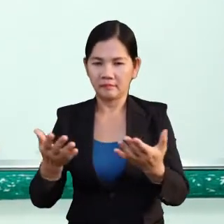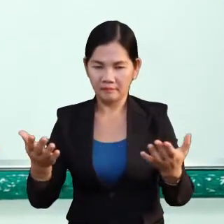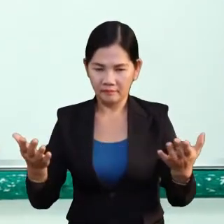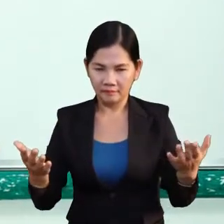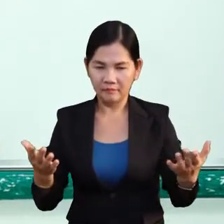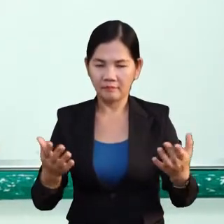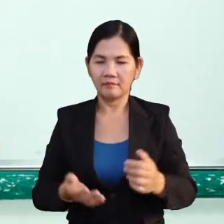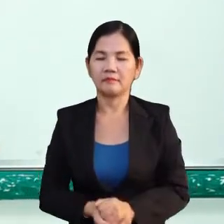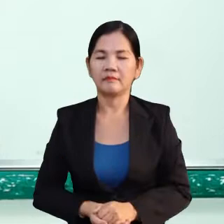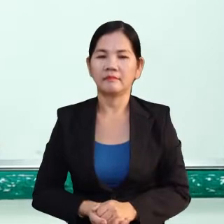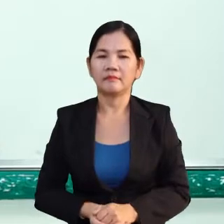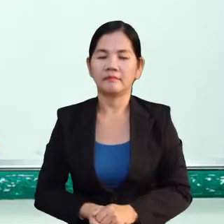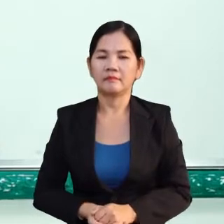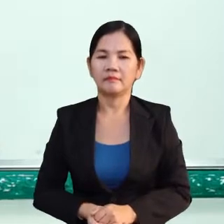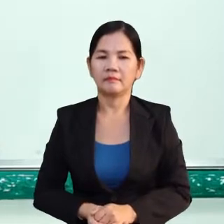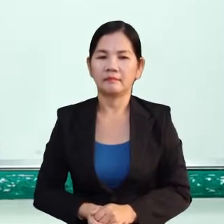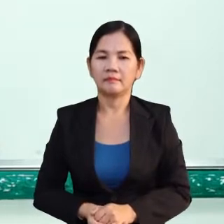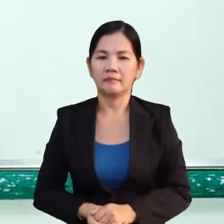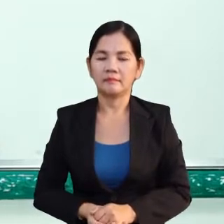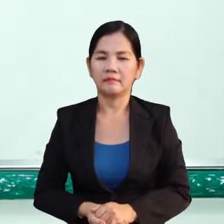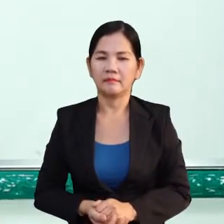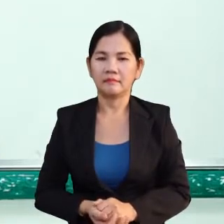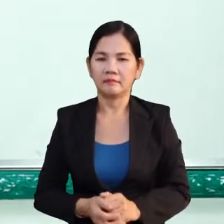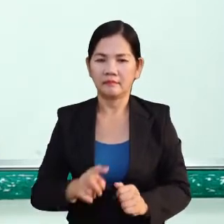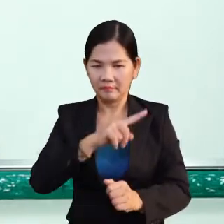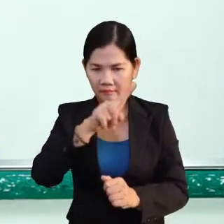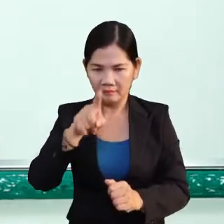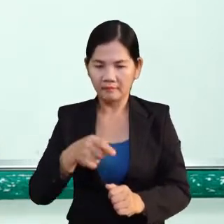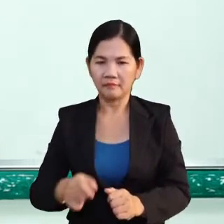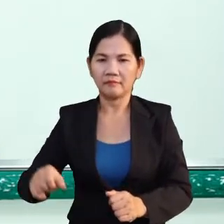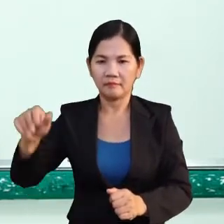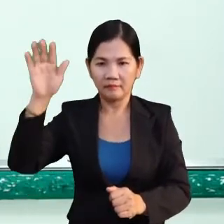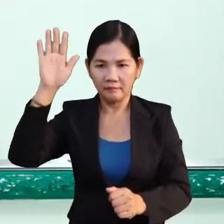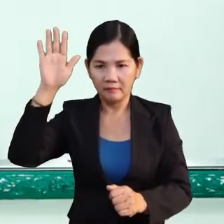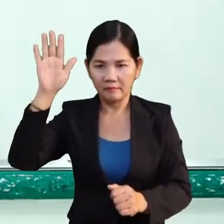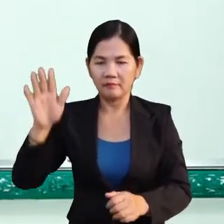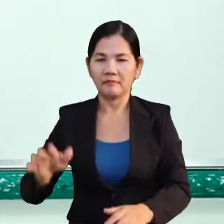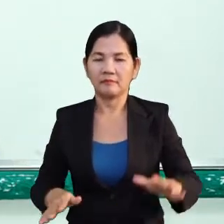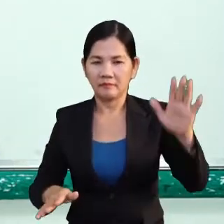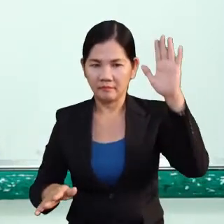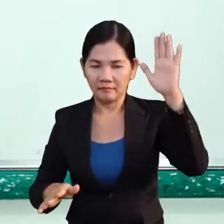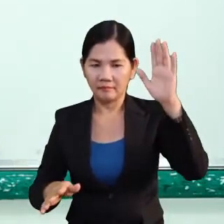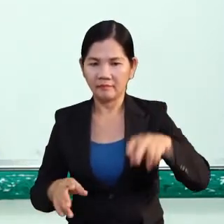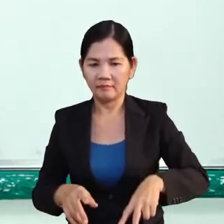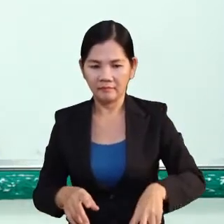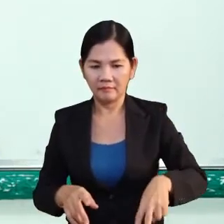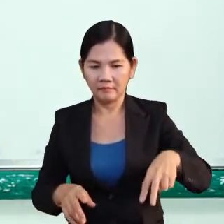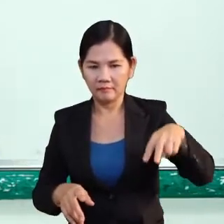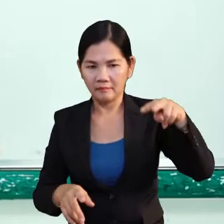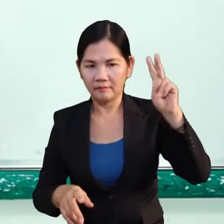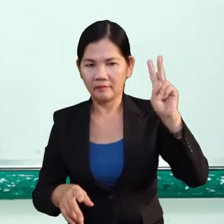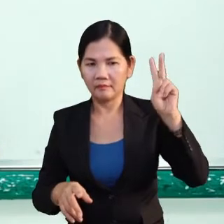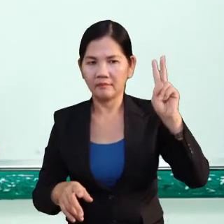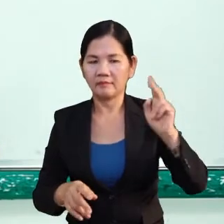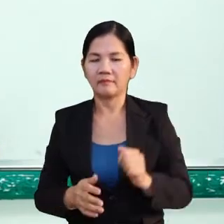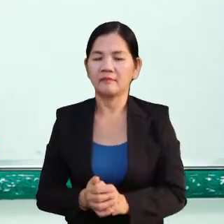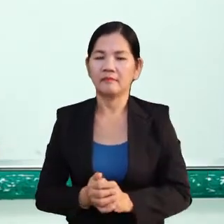កែវអើយយើងខំលើកដៃលើកជើងឲ្យ